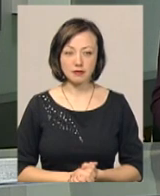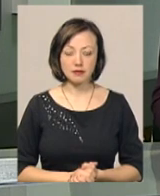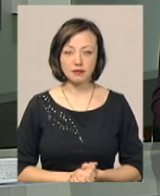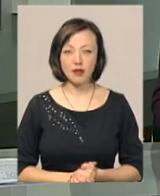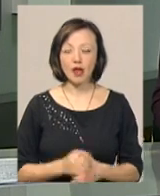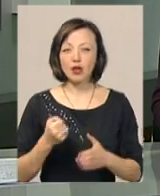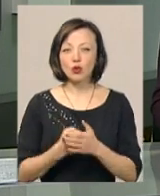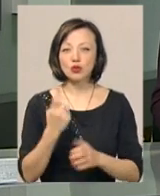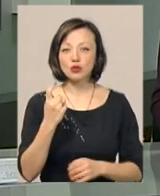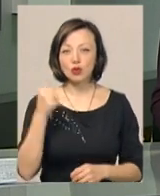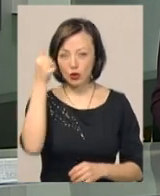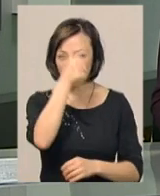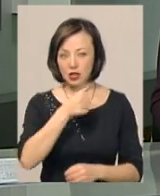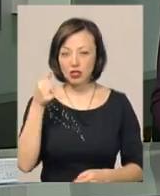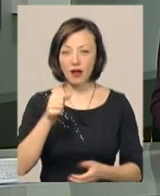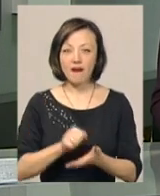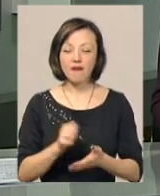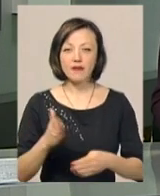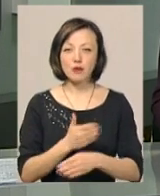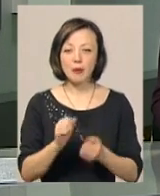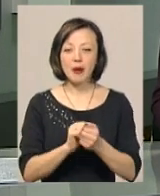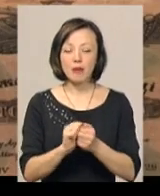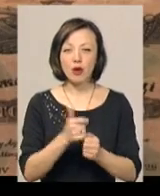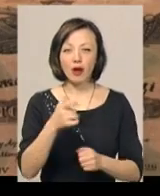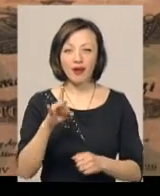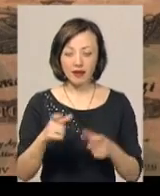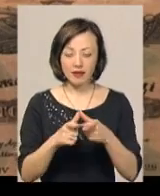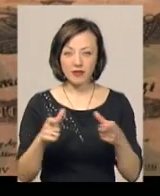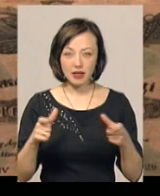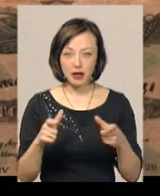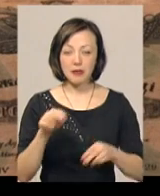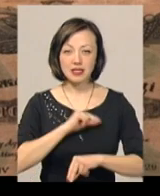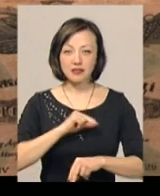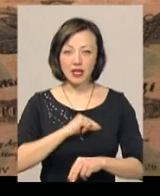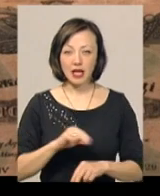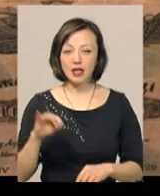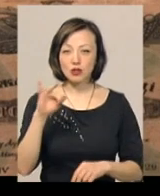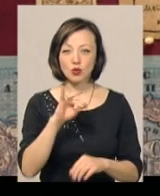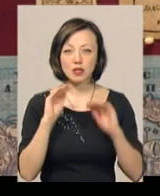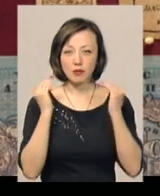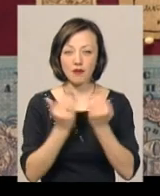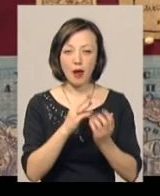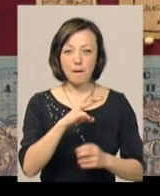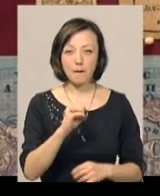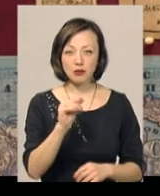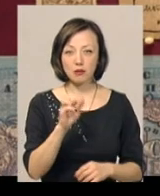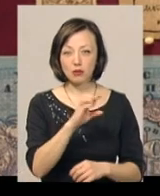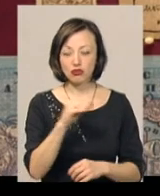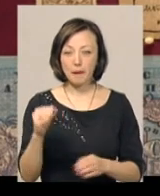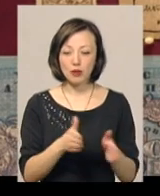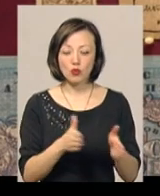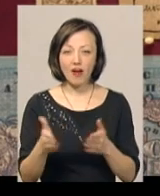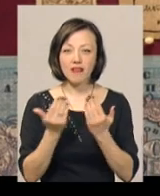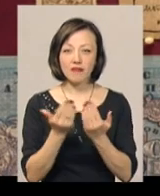До сторіччя випуску паперової гривні працівники Державного історико-культурного заповідника Межибіж підготували тематичну виставку.